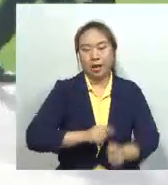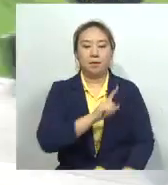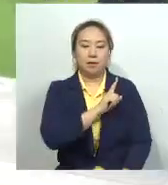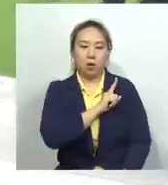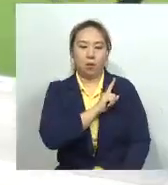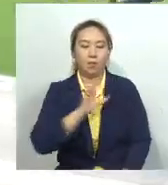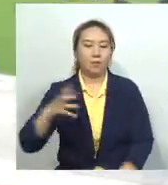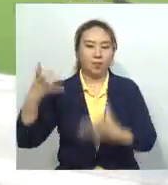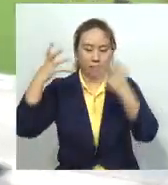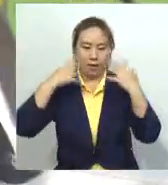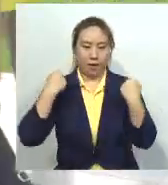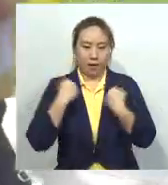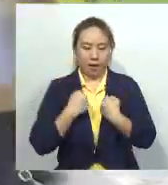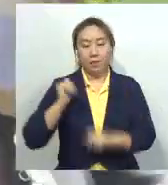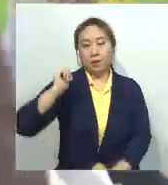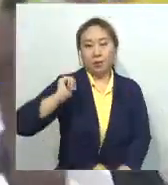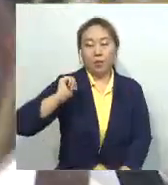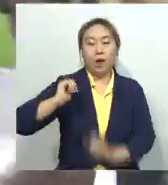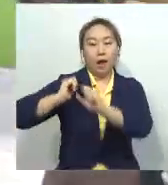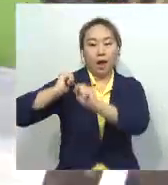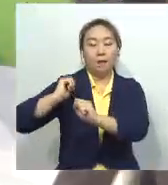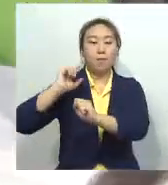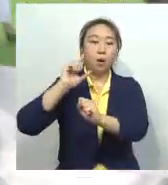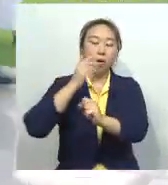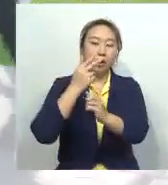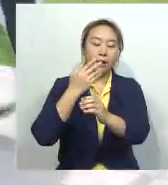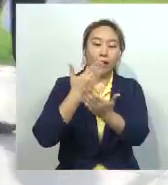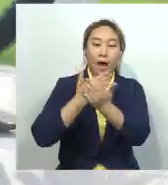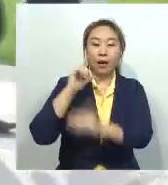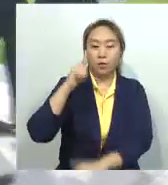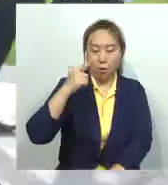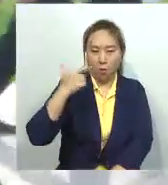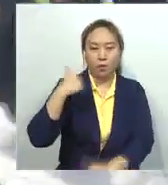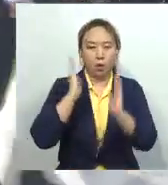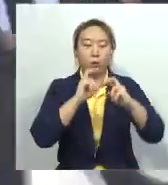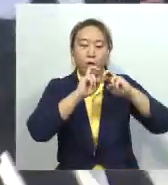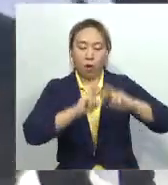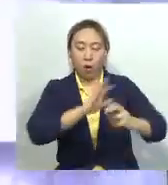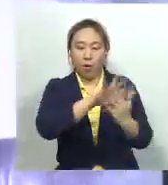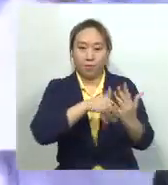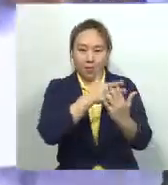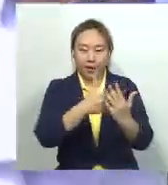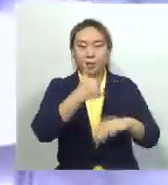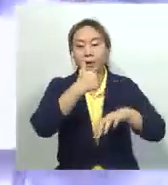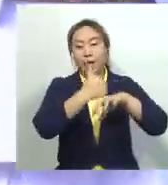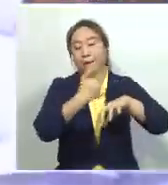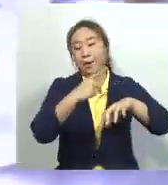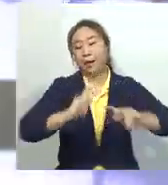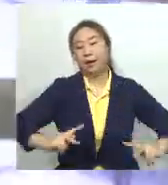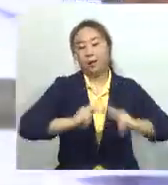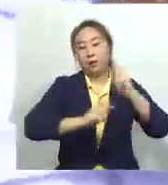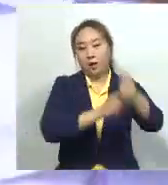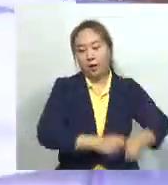ทพีคู่หาบทองนะครับได้แก่นางสาวกัญญารัตน์นาคกูลนักวิเคราะห์นโยบายและแผนชำนาญการสำนักงานปลัดกระทรวงเกษตรและสหก